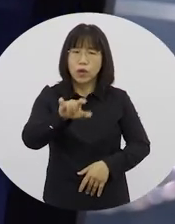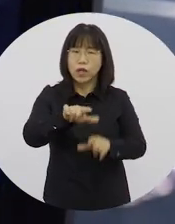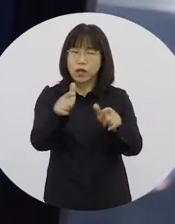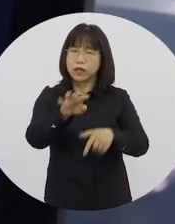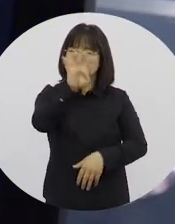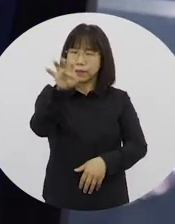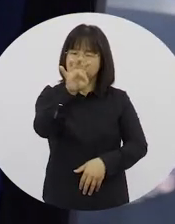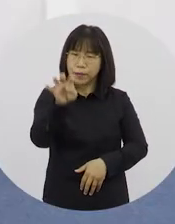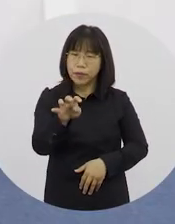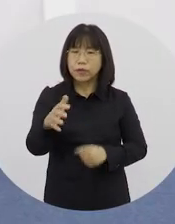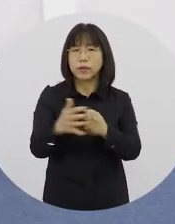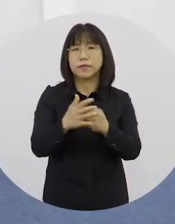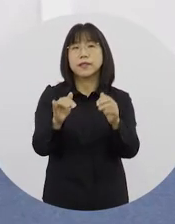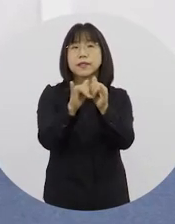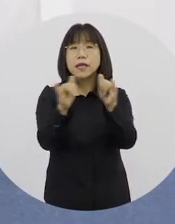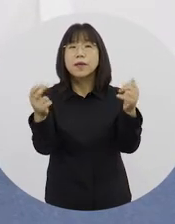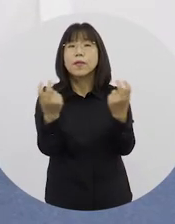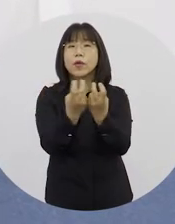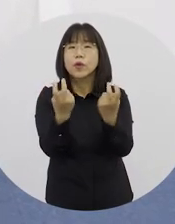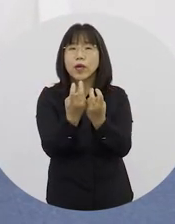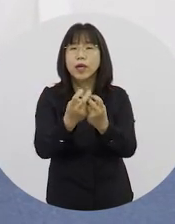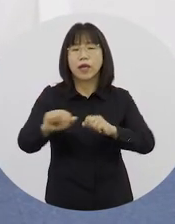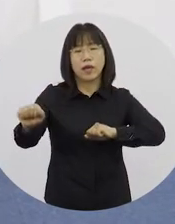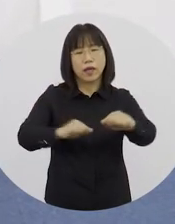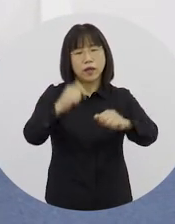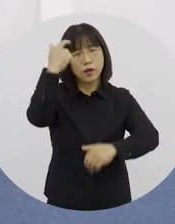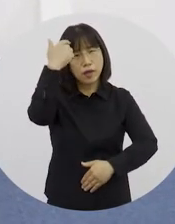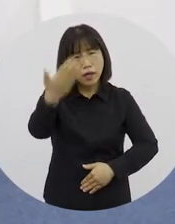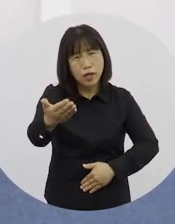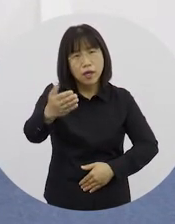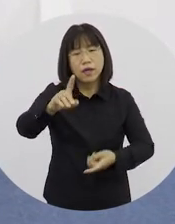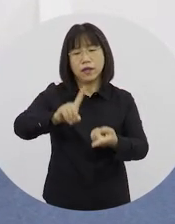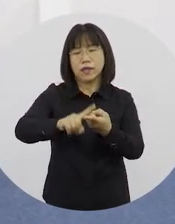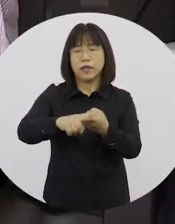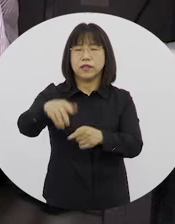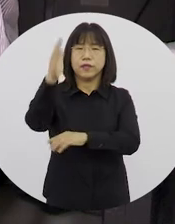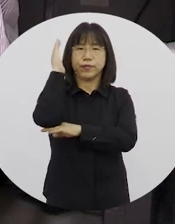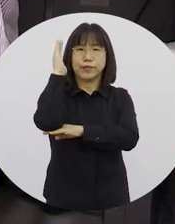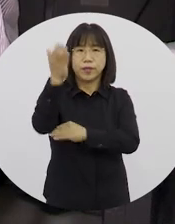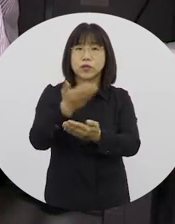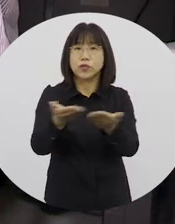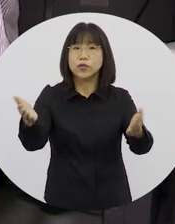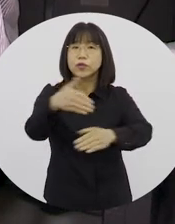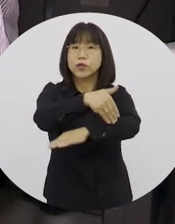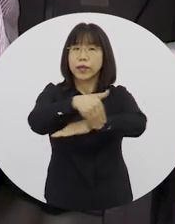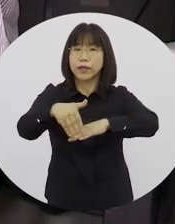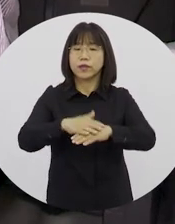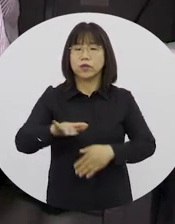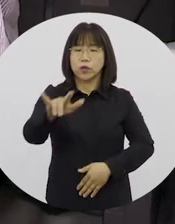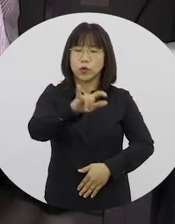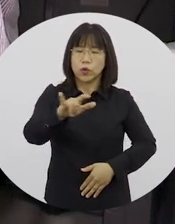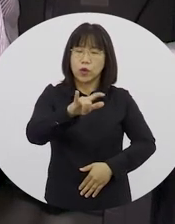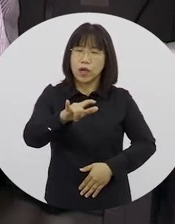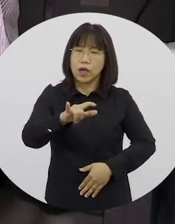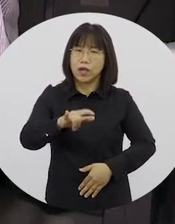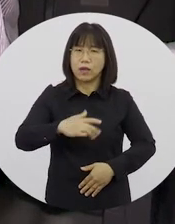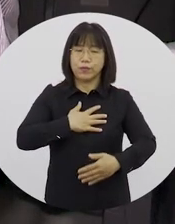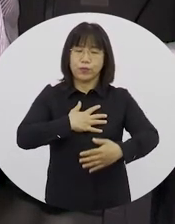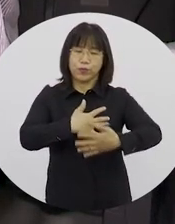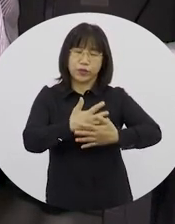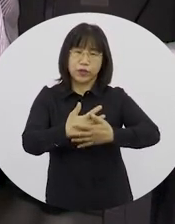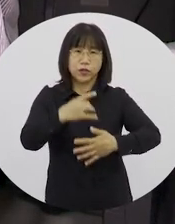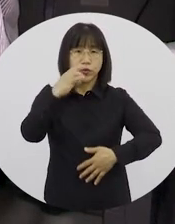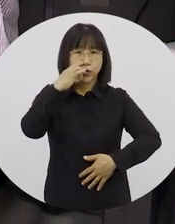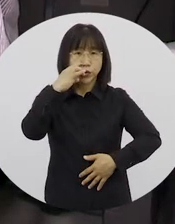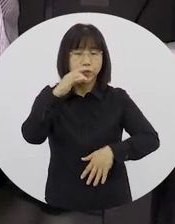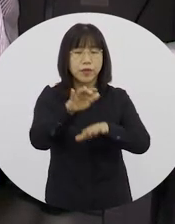위해 인간은 어떤 선택을 해야 하는지 해답을 알려줄 예정입니다. 코로나19로 인한 시민들의 불안과